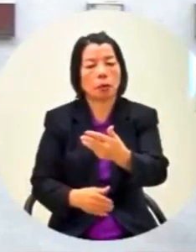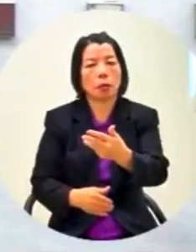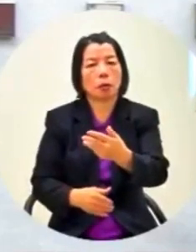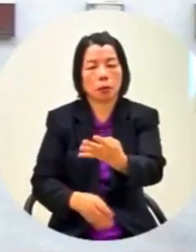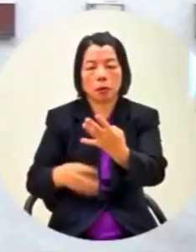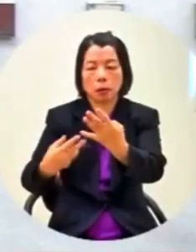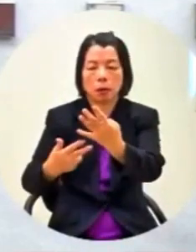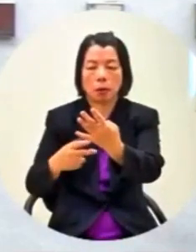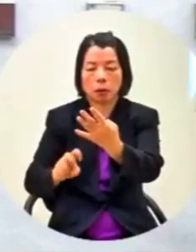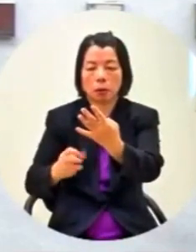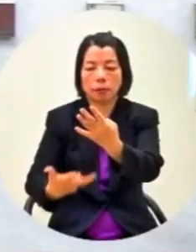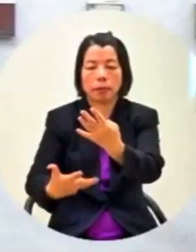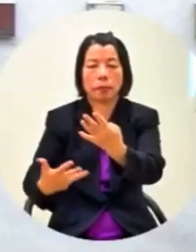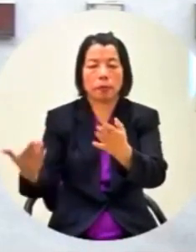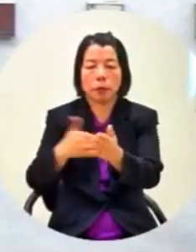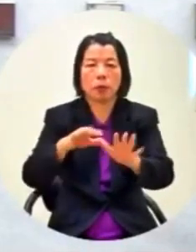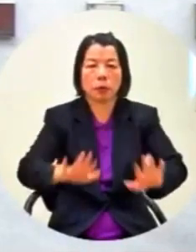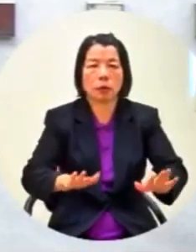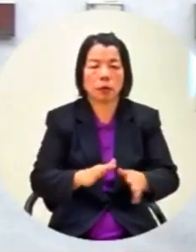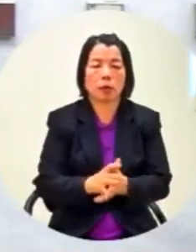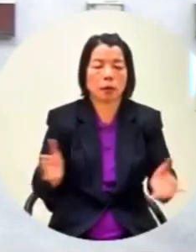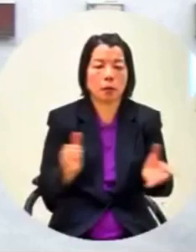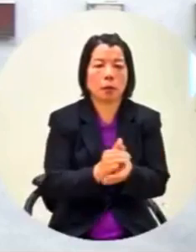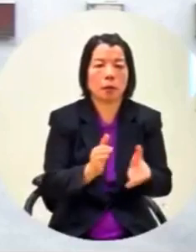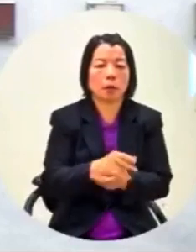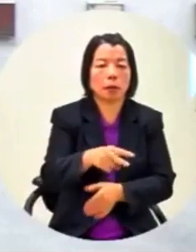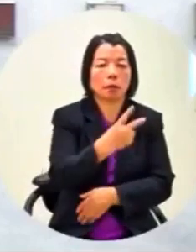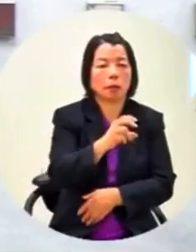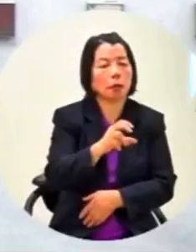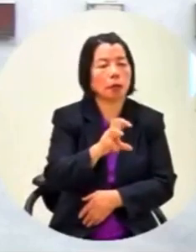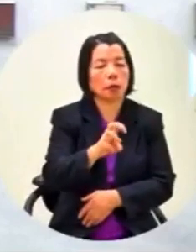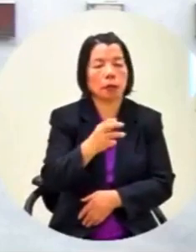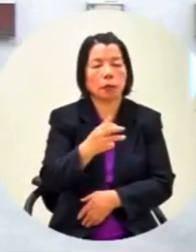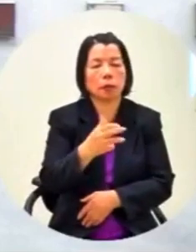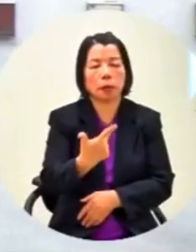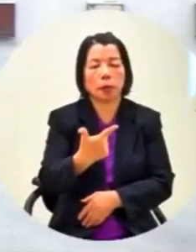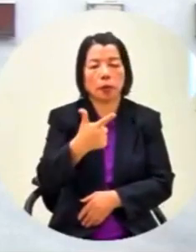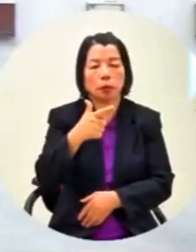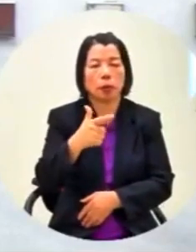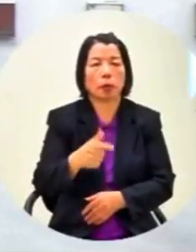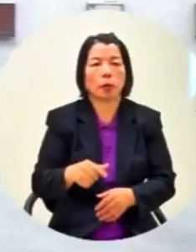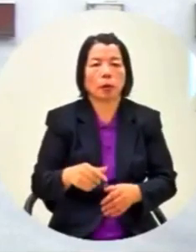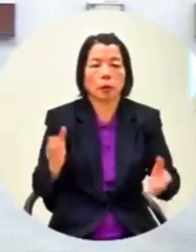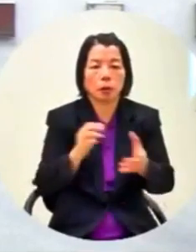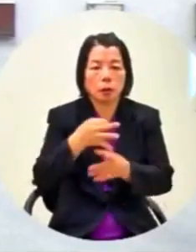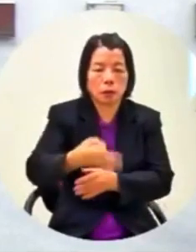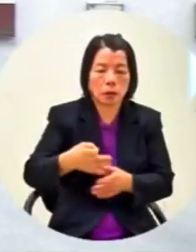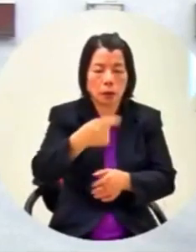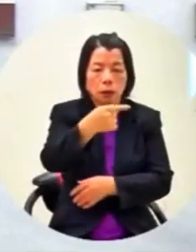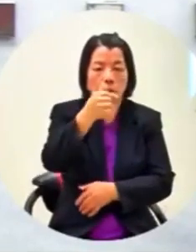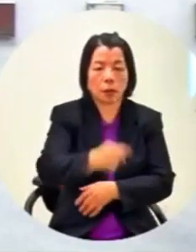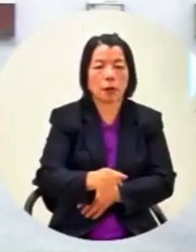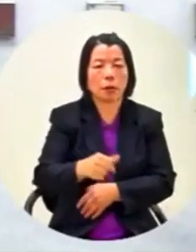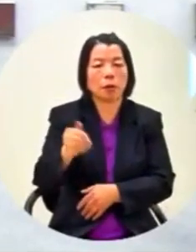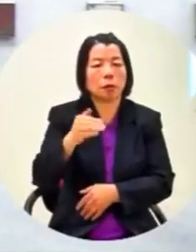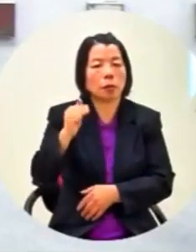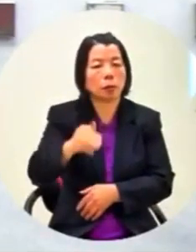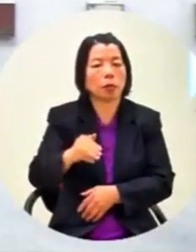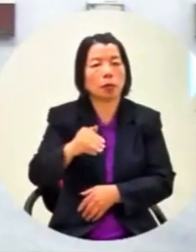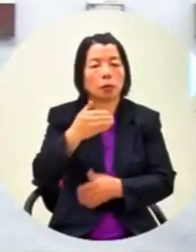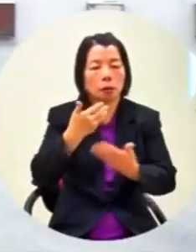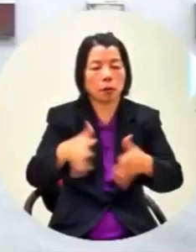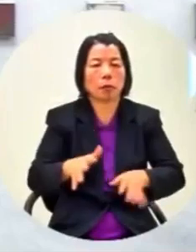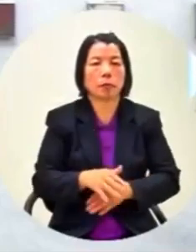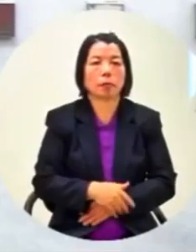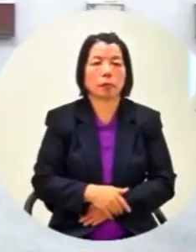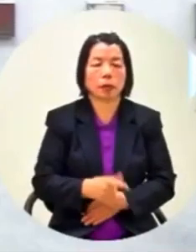数达到236件，金额1亿9300万元。另外，对于涉及